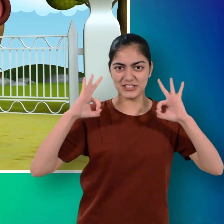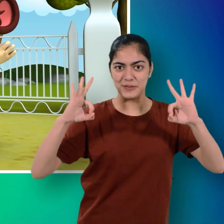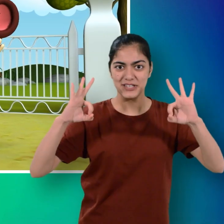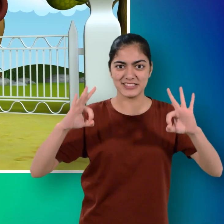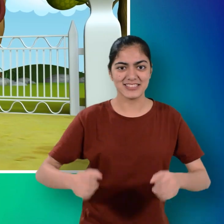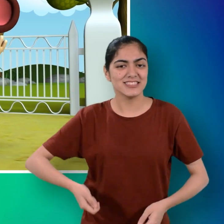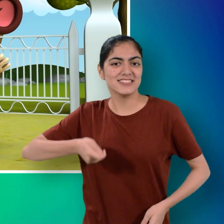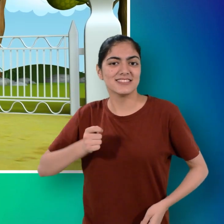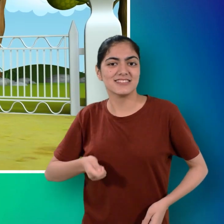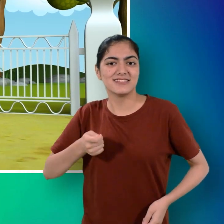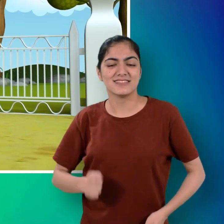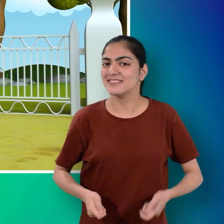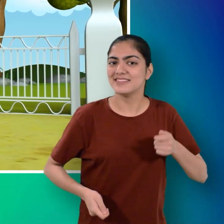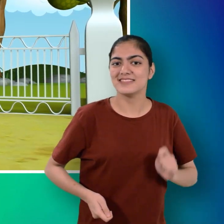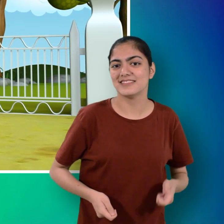बहुत इतराए।